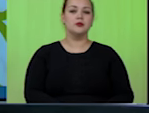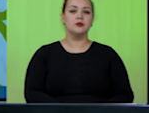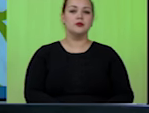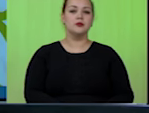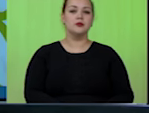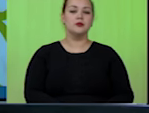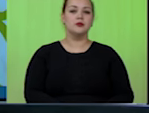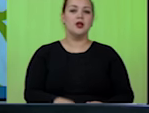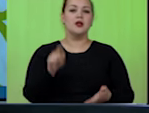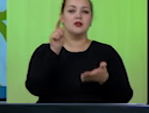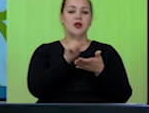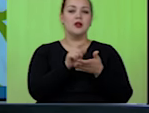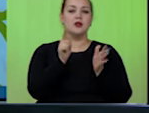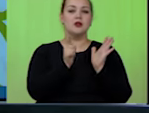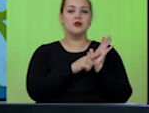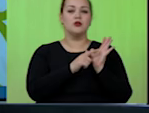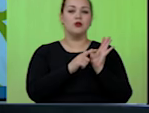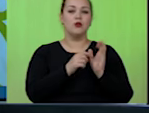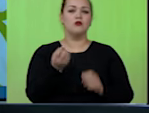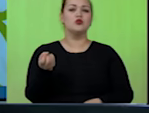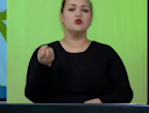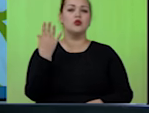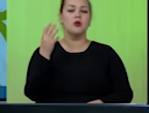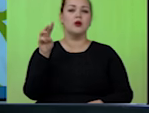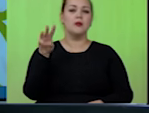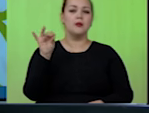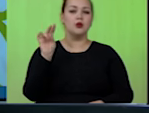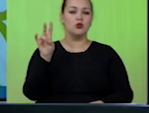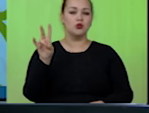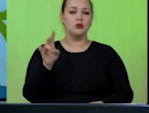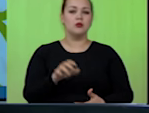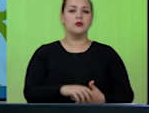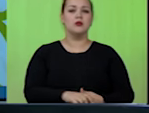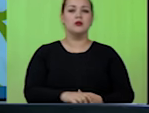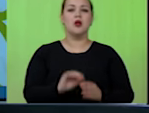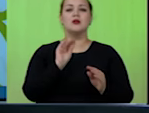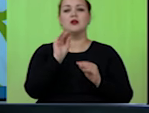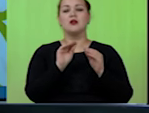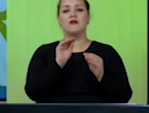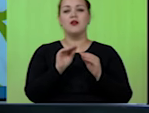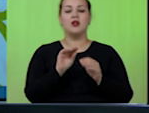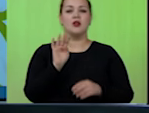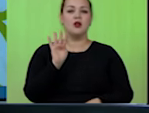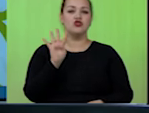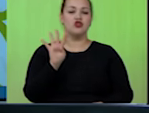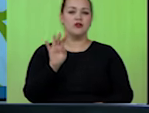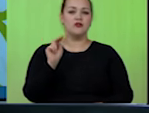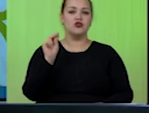Задание седьмое. Сколько минут составляет четверть часа?